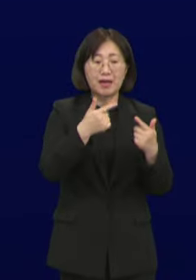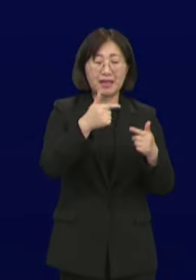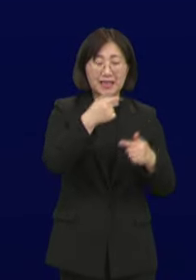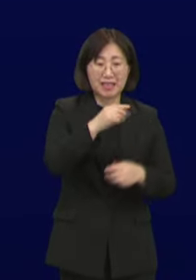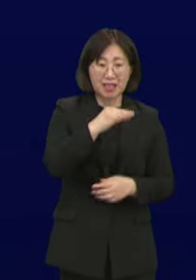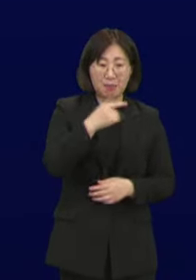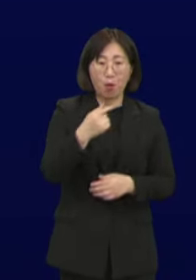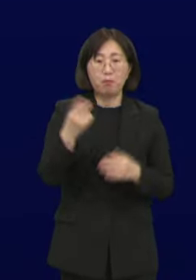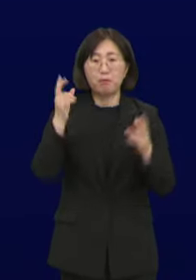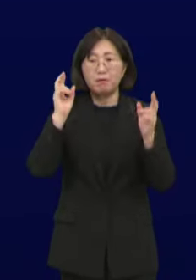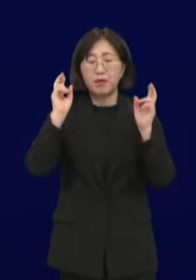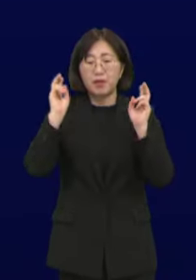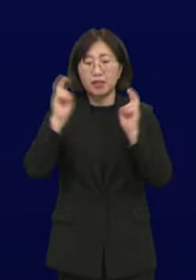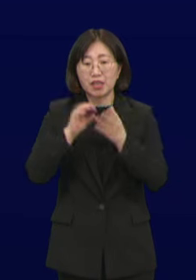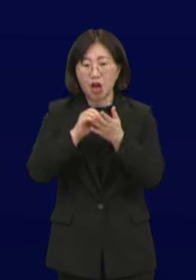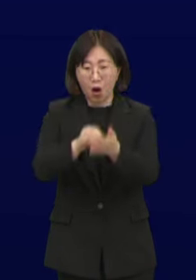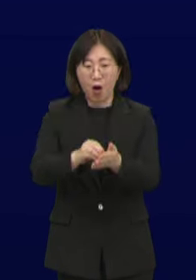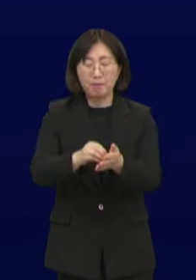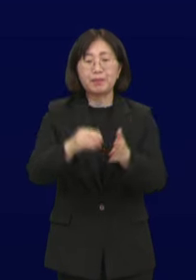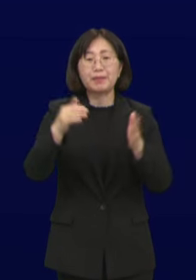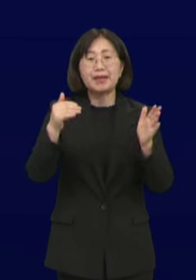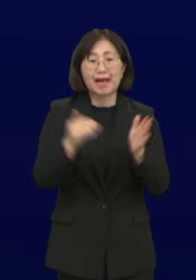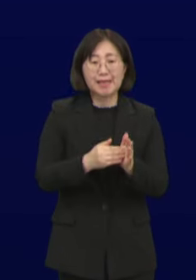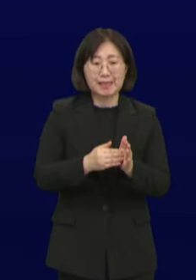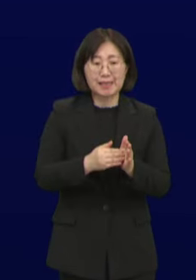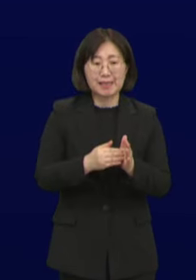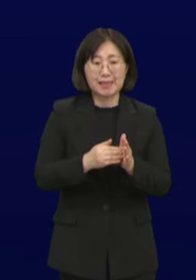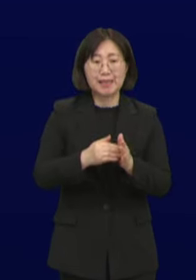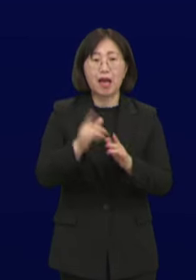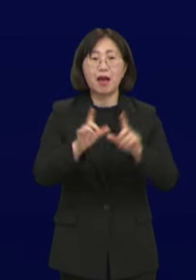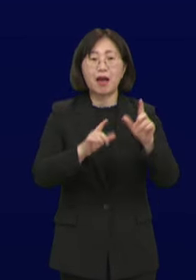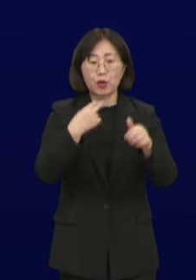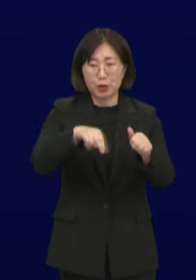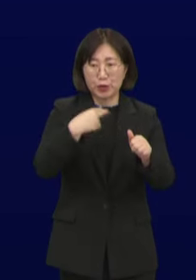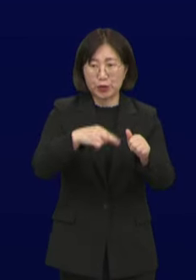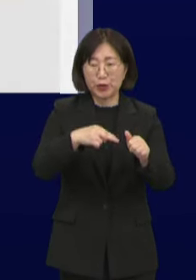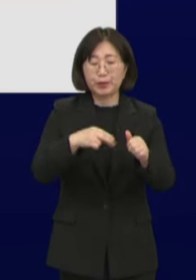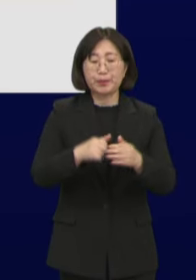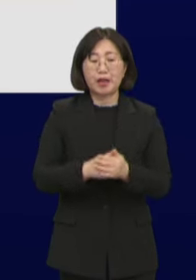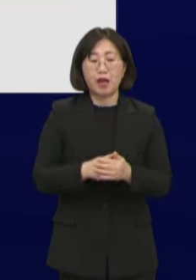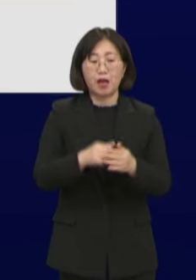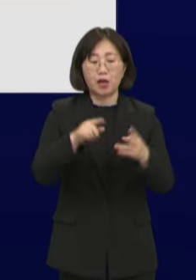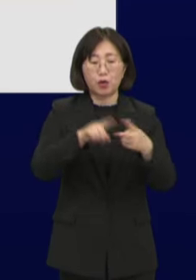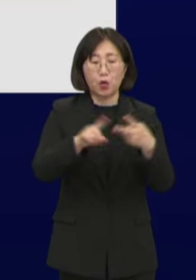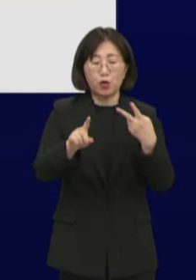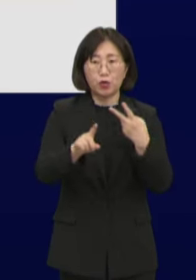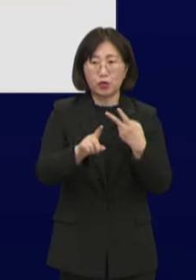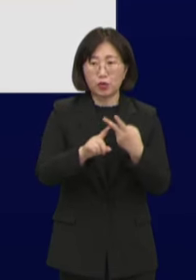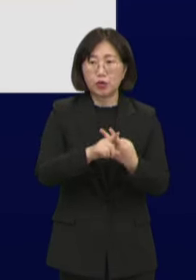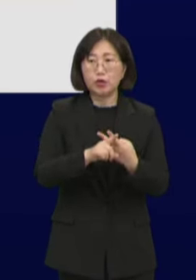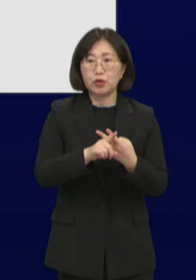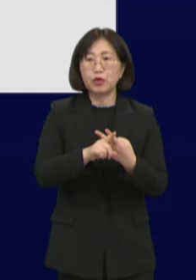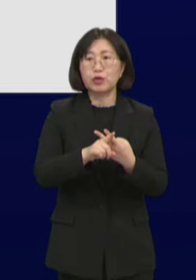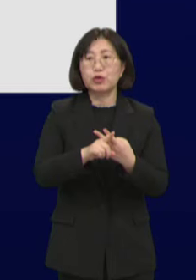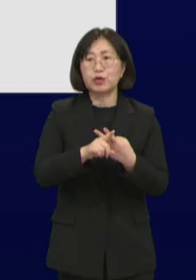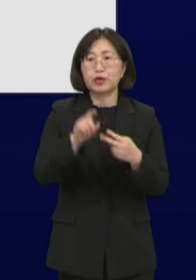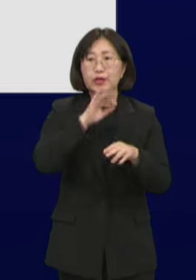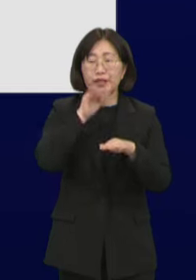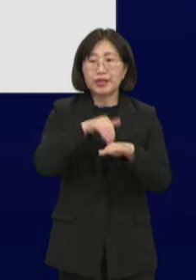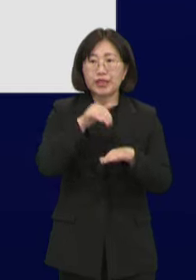취업까지 지역 정주 강화를 위한 생태계 구축에 나선 대전시 교육청은 대전형 초중급 숙련 기술 인재 양성